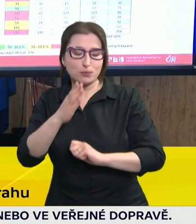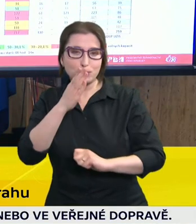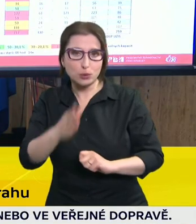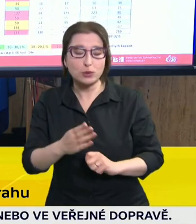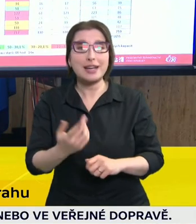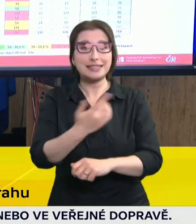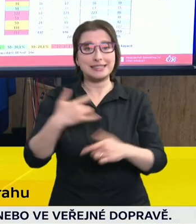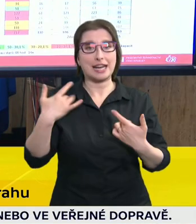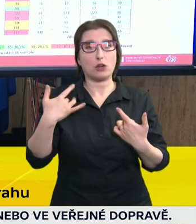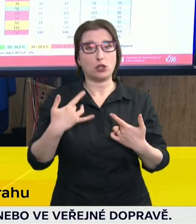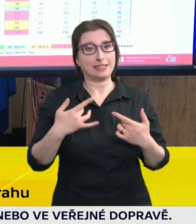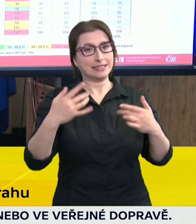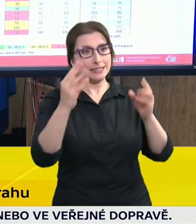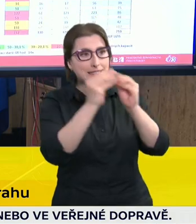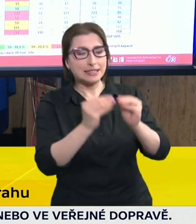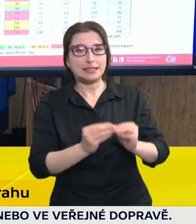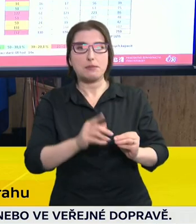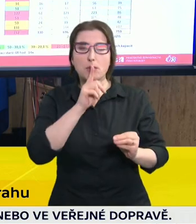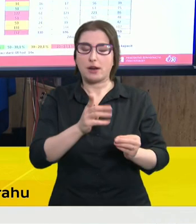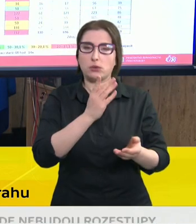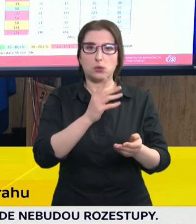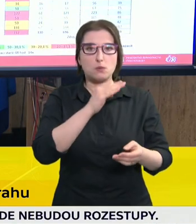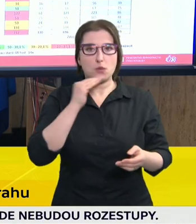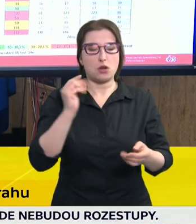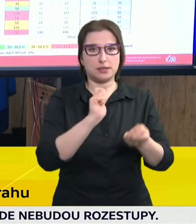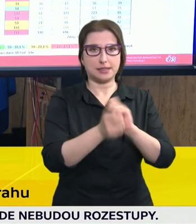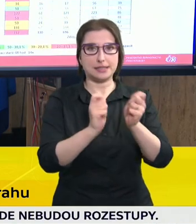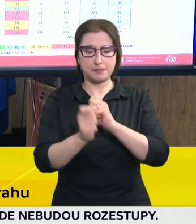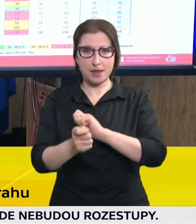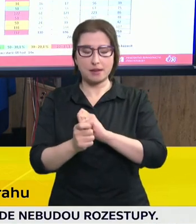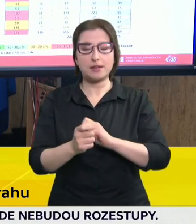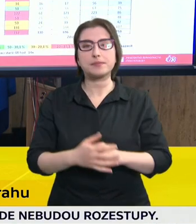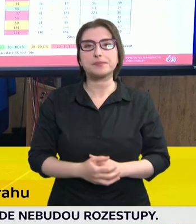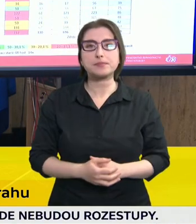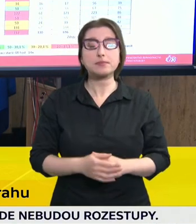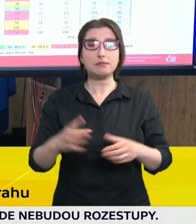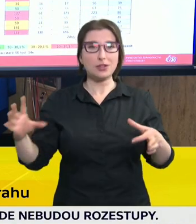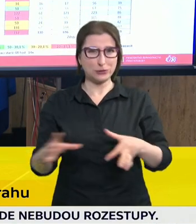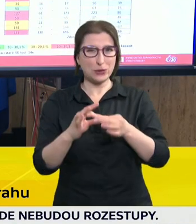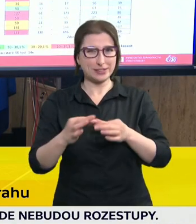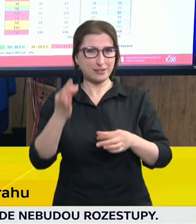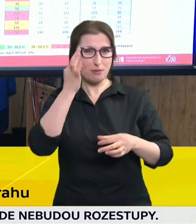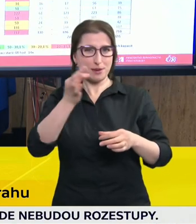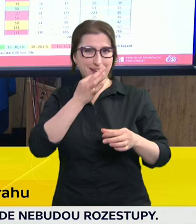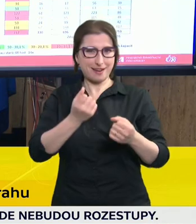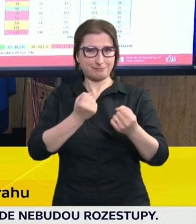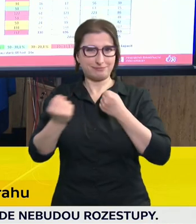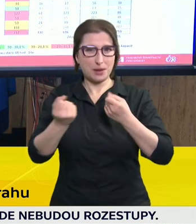ty regiony se mění. A díky dispečinku lůžkové péče my jsme